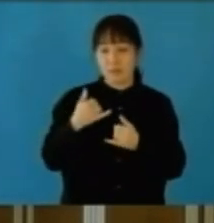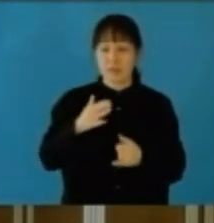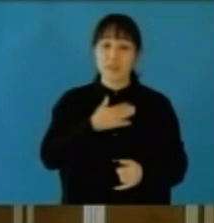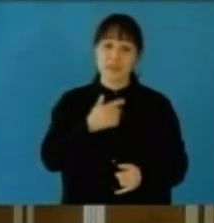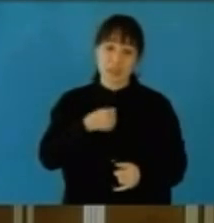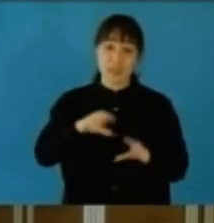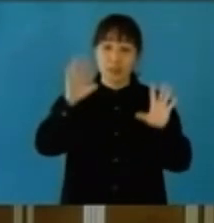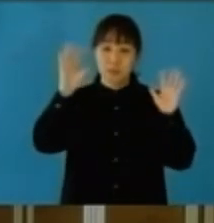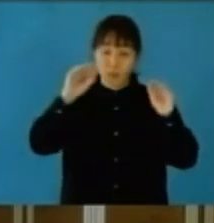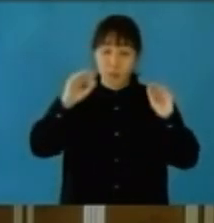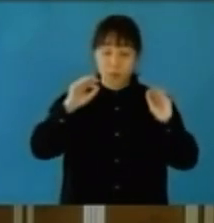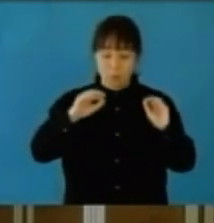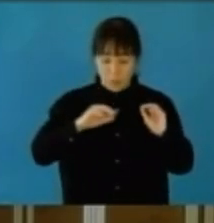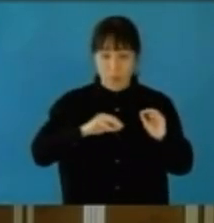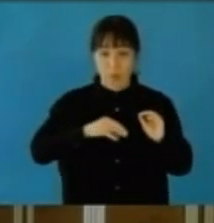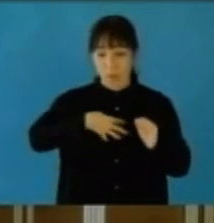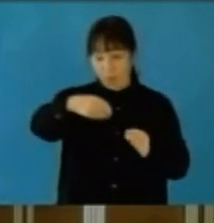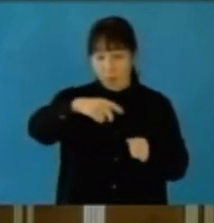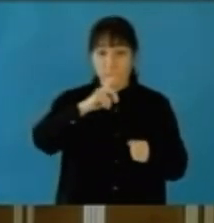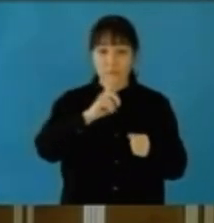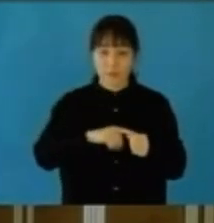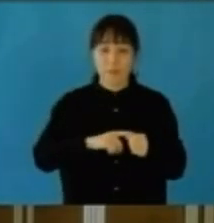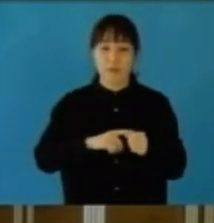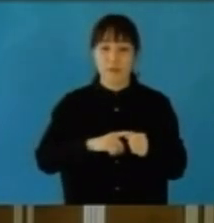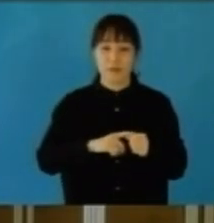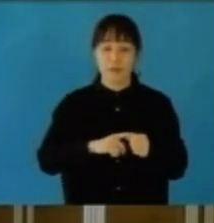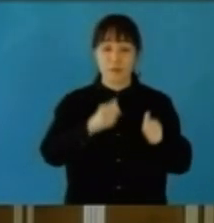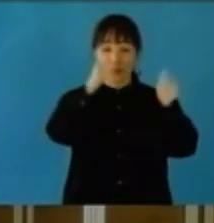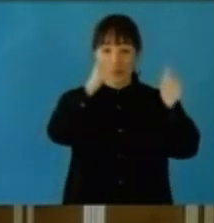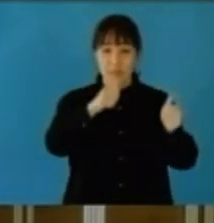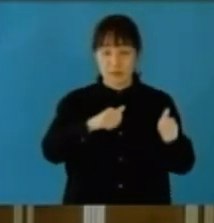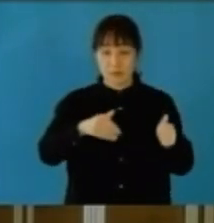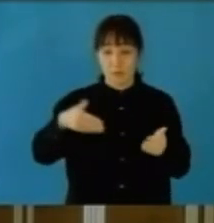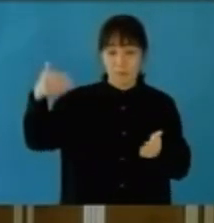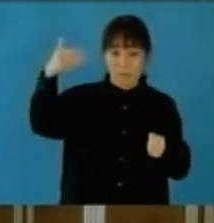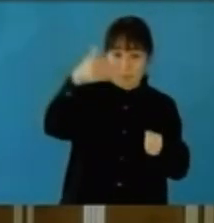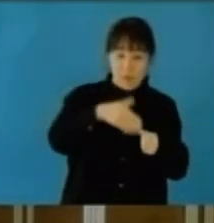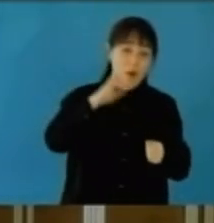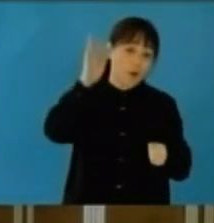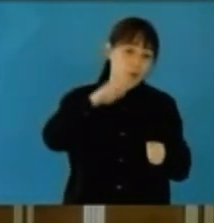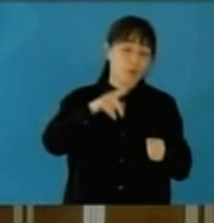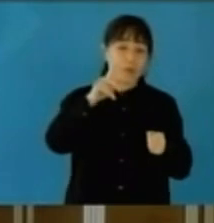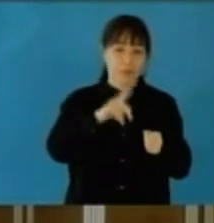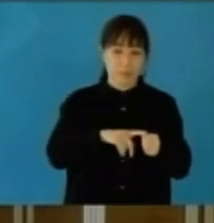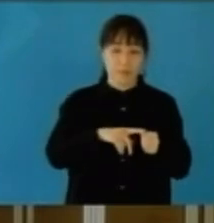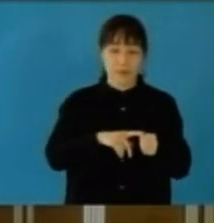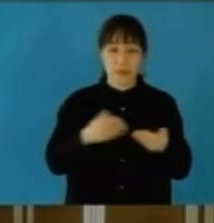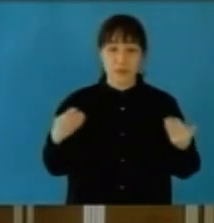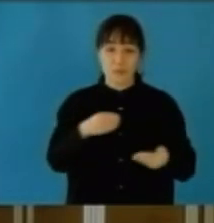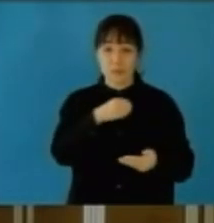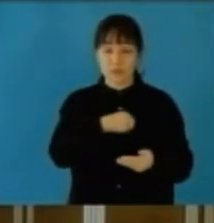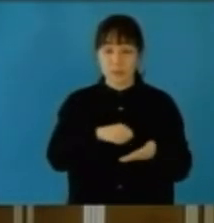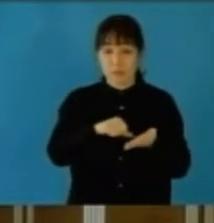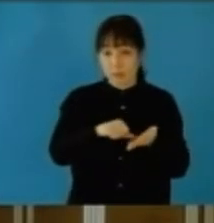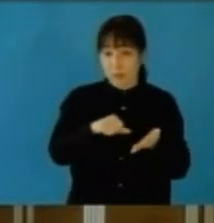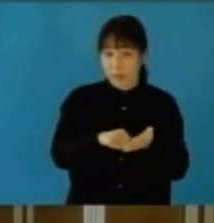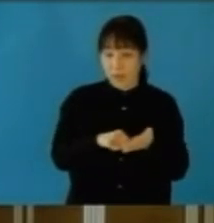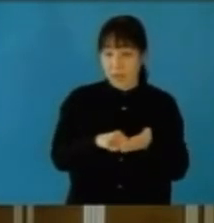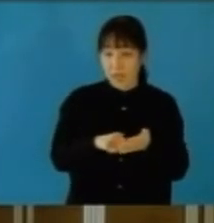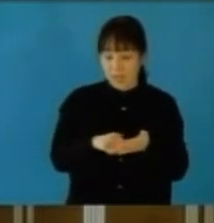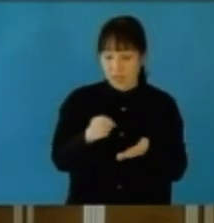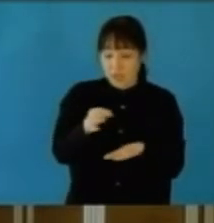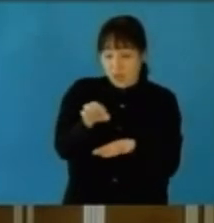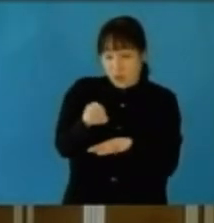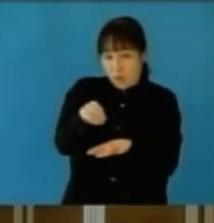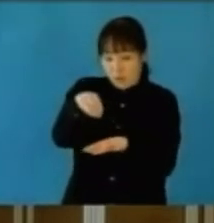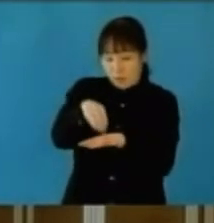を入手しやすくするとともに、同サイトへのアクセス性の向上につなげるため、職員の名刺に QR コードを掲載しているところで